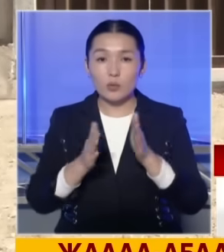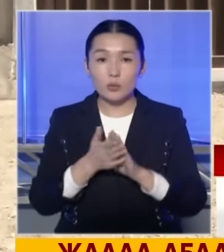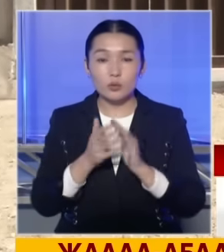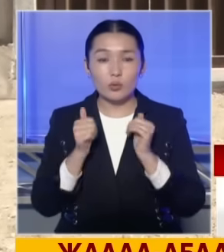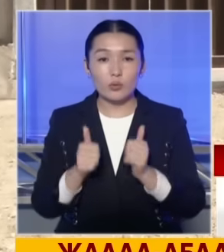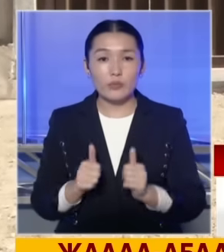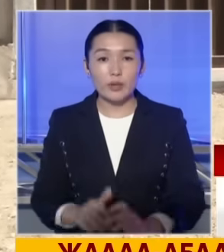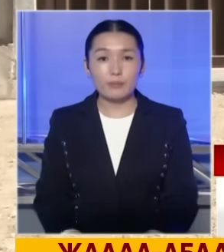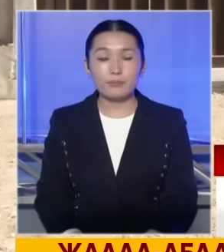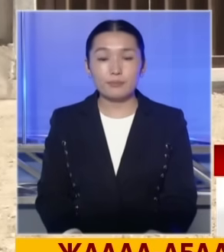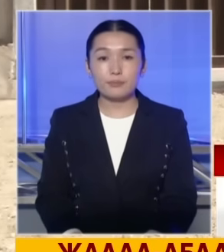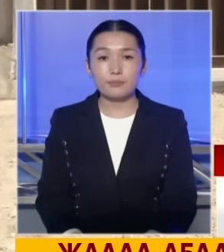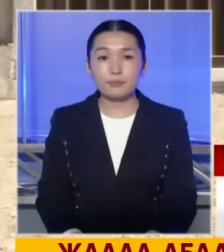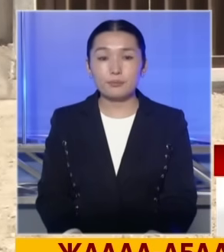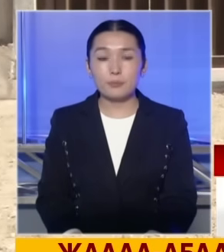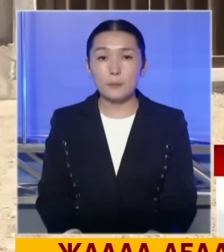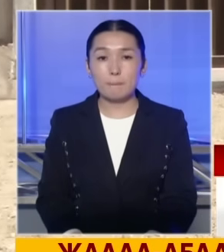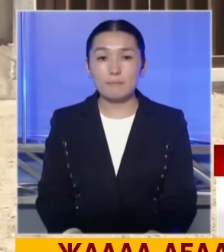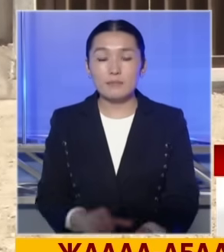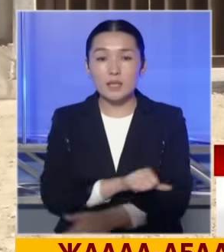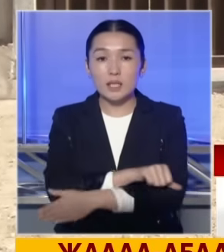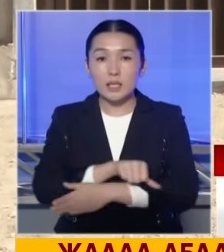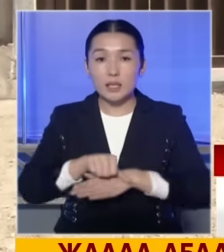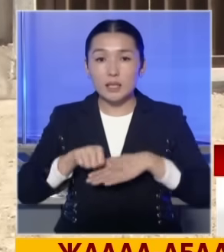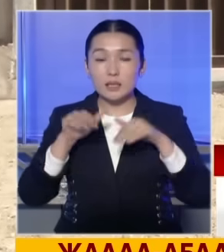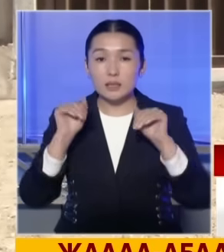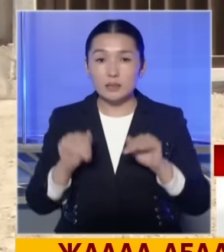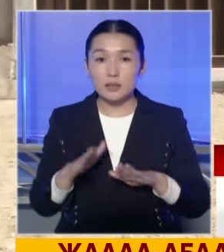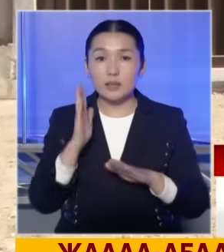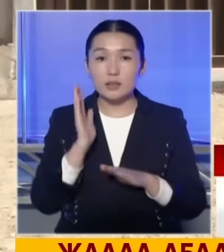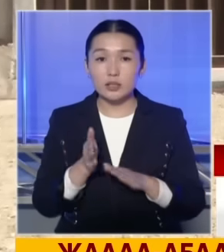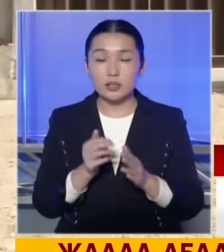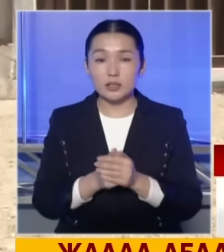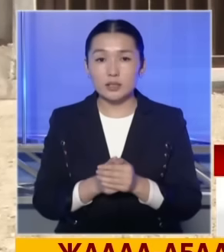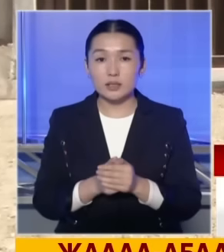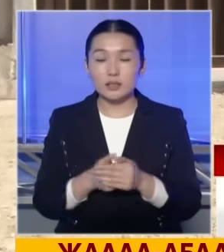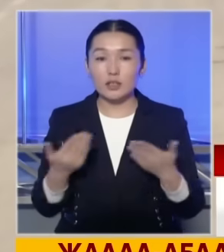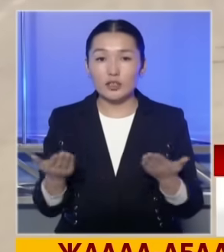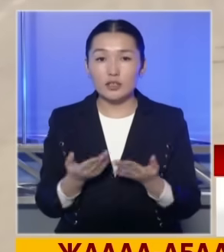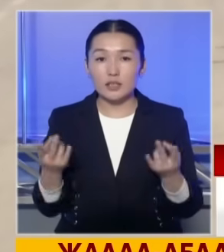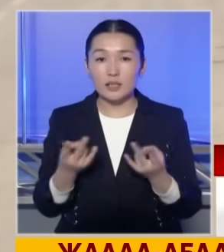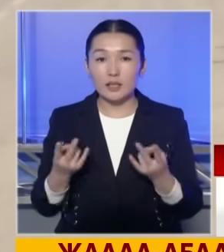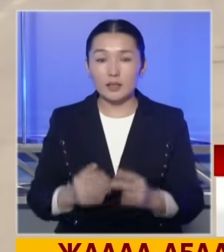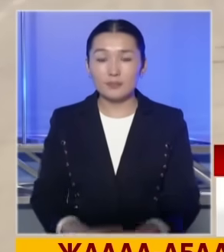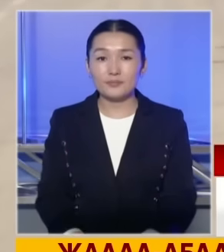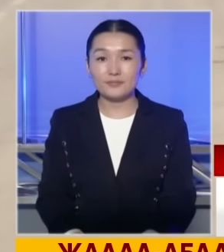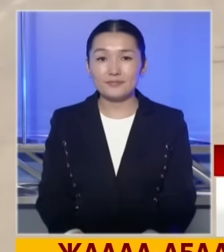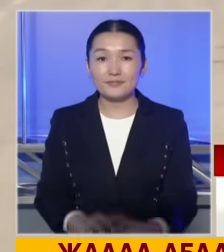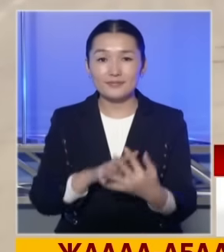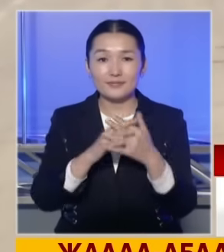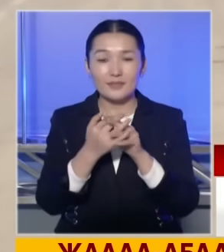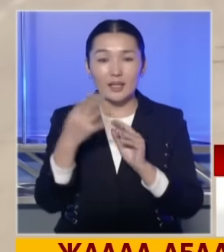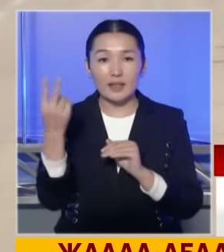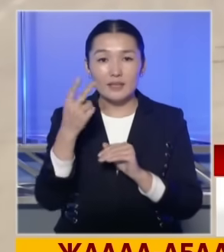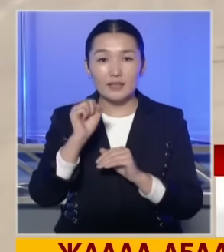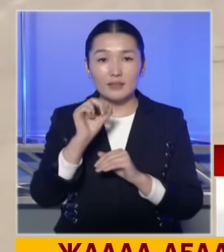жакшы. Буюрса граница чечилип берсе, буюрса жашаш керек болду. Биздин айылыбыз эки айыл тең,